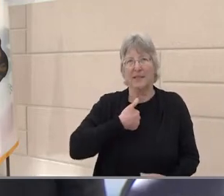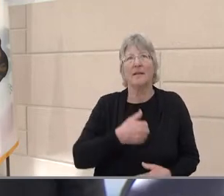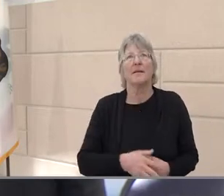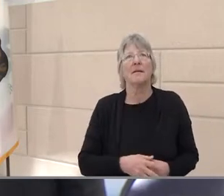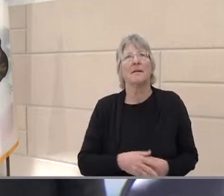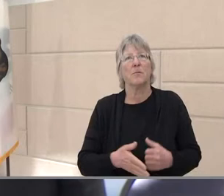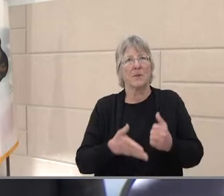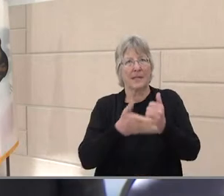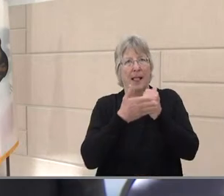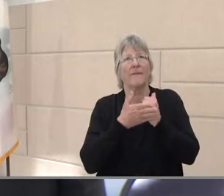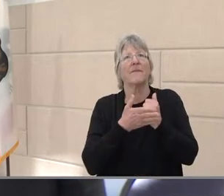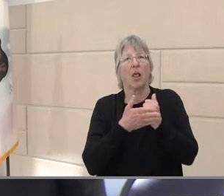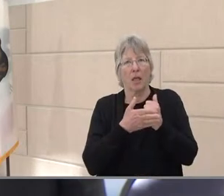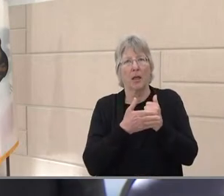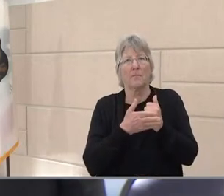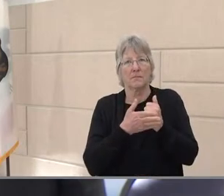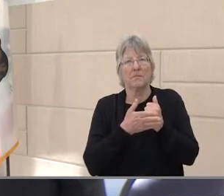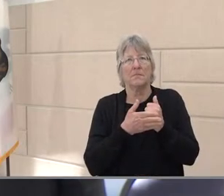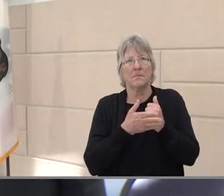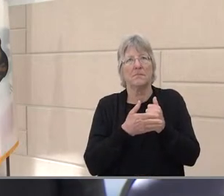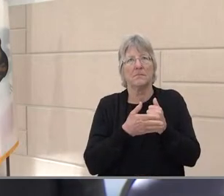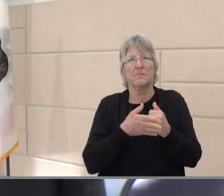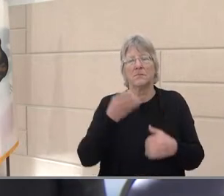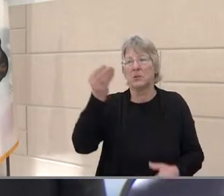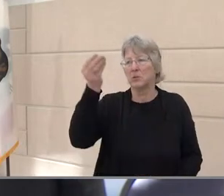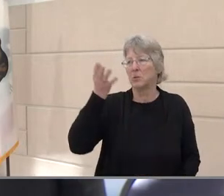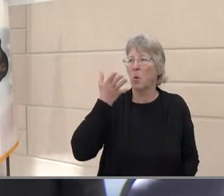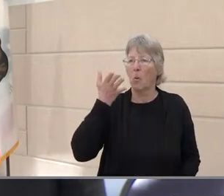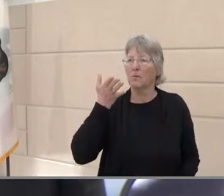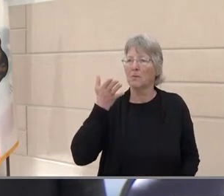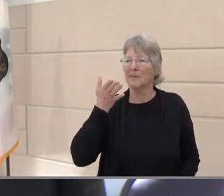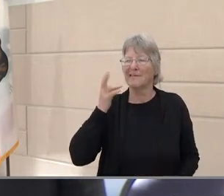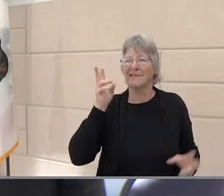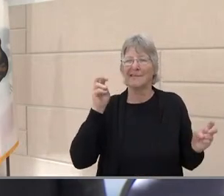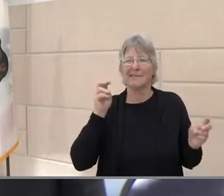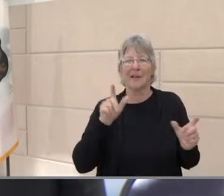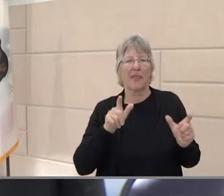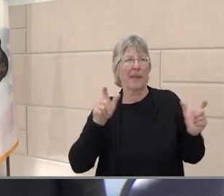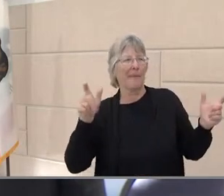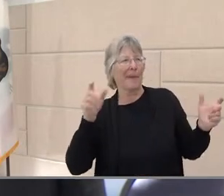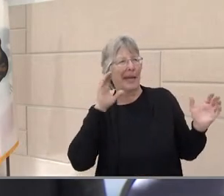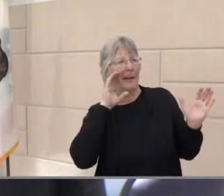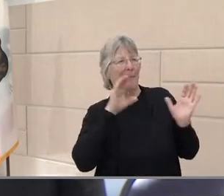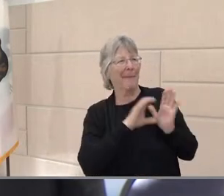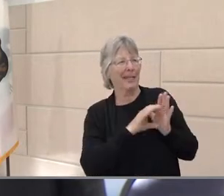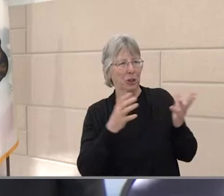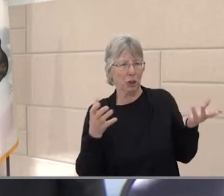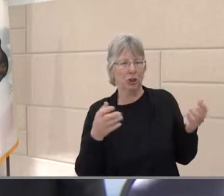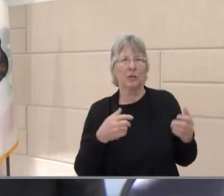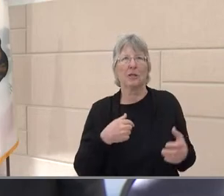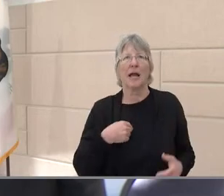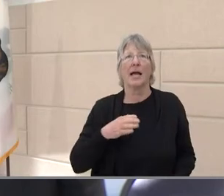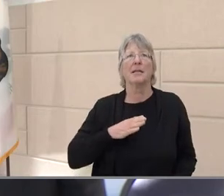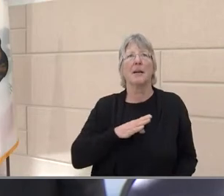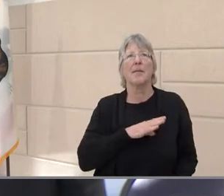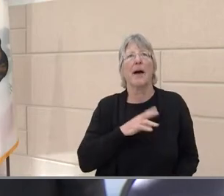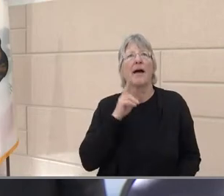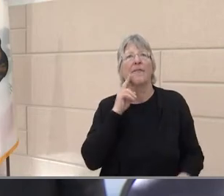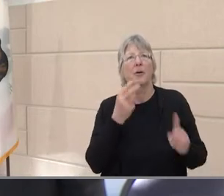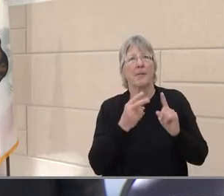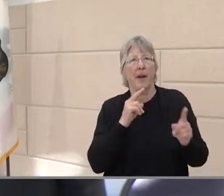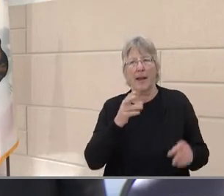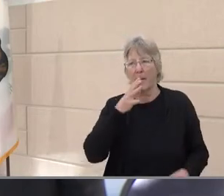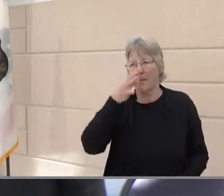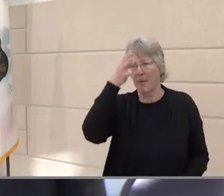ស័ក្តិសិទ្ធចំពោះអ្នកស្រីគឺថាព័ត៌មានស្ដាប់បានហ្នឹងគឺវាជួយសម្រាប់អ្នកស្រីហើយវាធ្វើឲ្យអ្នកស្រី